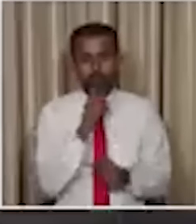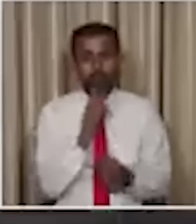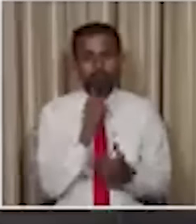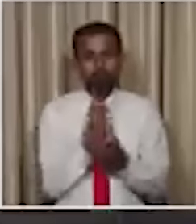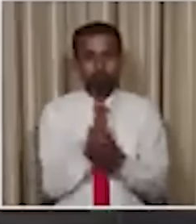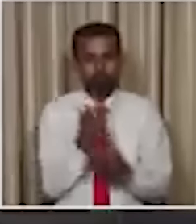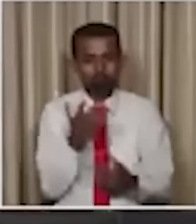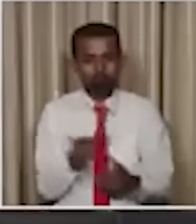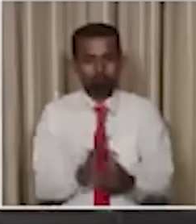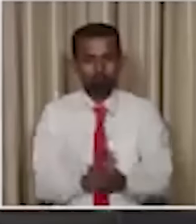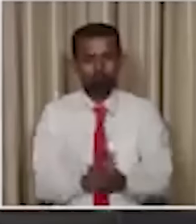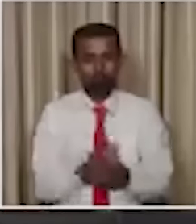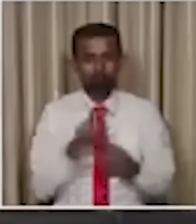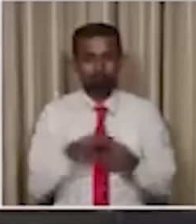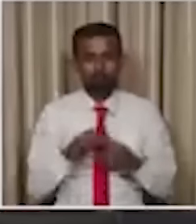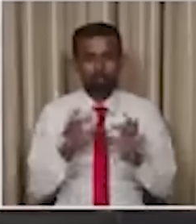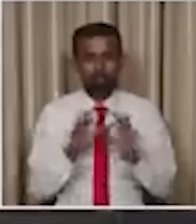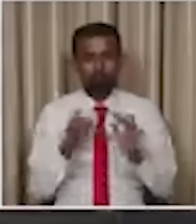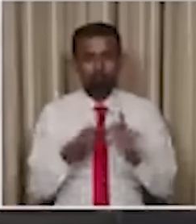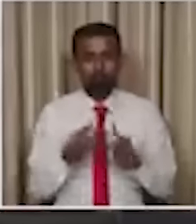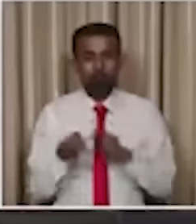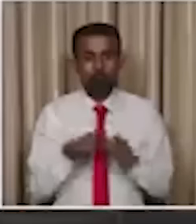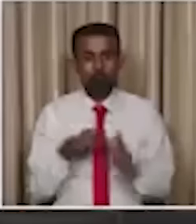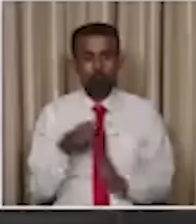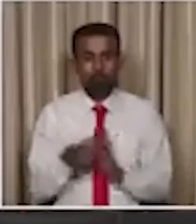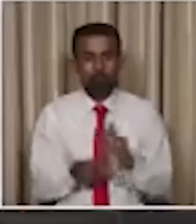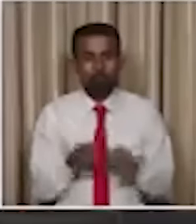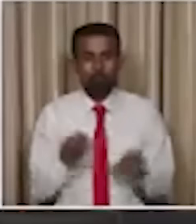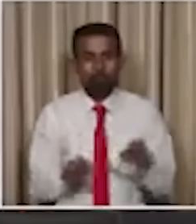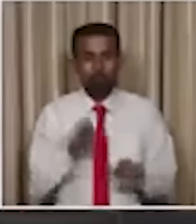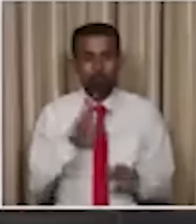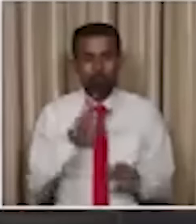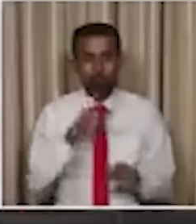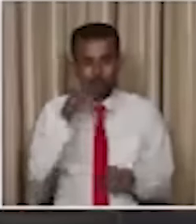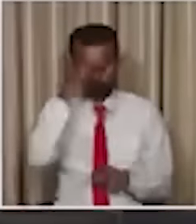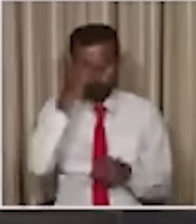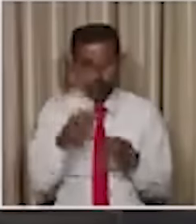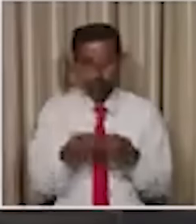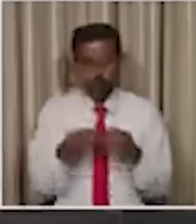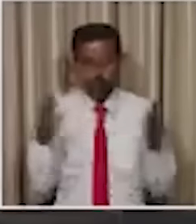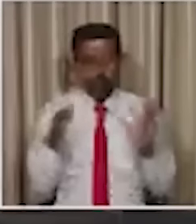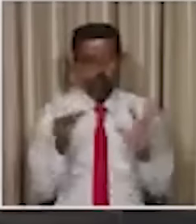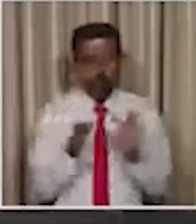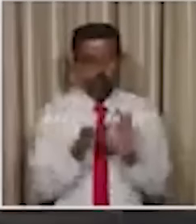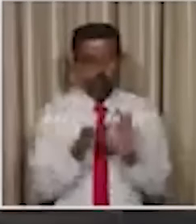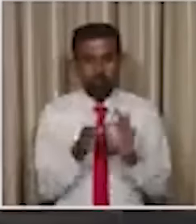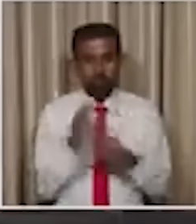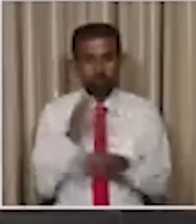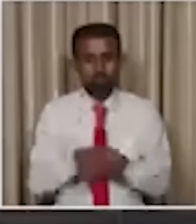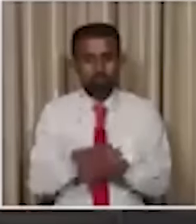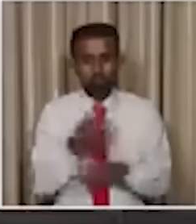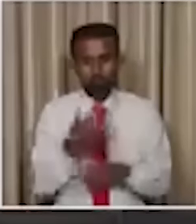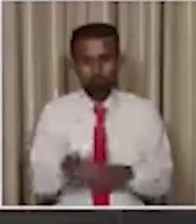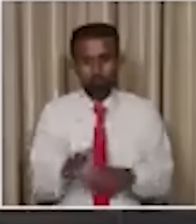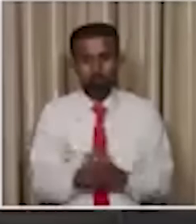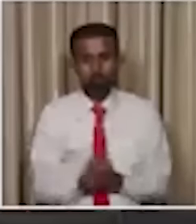ඇත. FBI විමර්ශන අනුව ශ්‍රී ලාංකිකයන් 30 දෙනෙක් පාස්කු ඉරිදින ප්‍රහාරයට සම්බන්ධ බවට හඳුනාගෙන ඇති